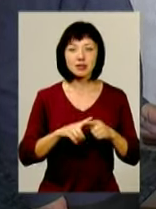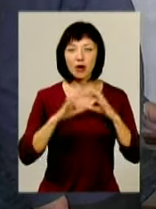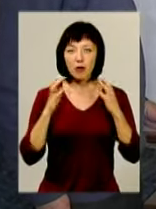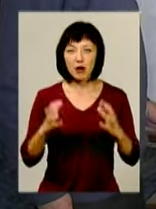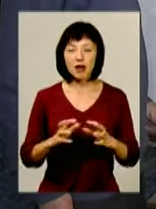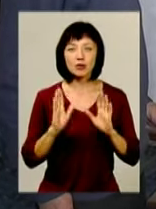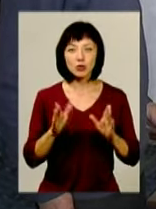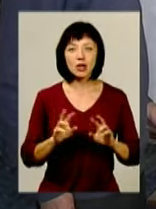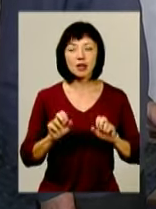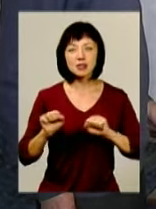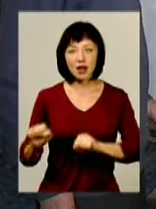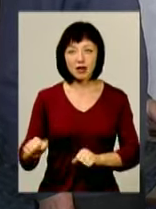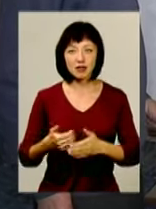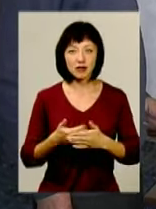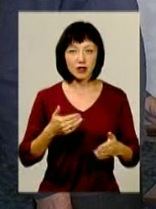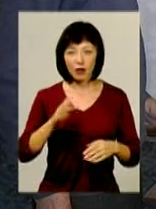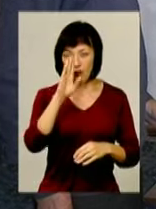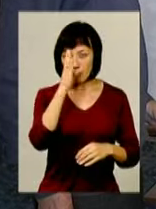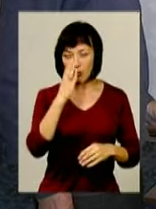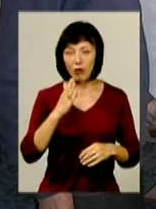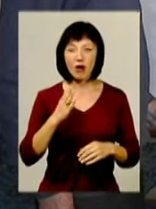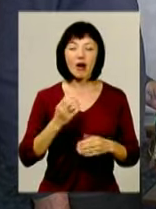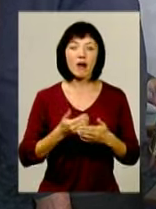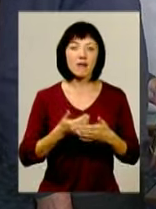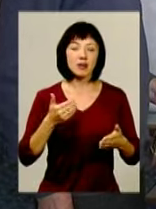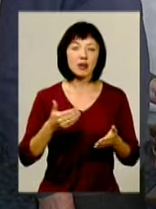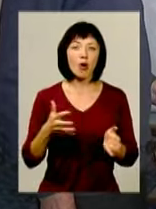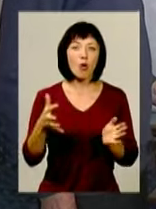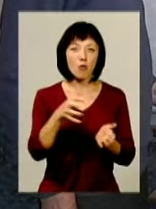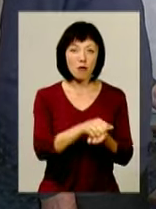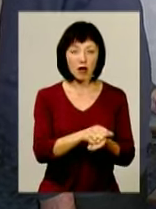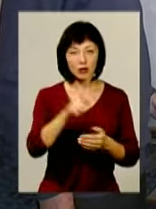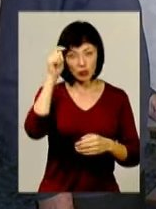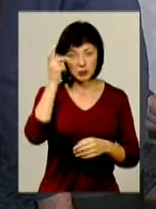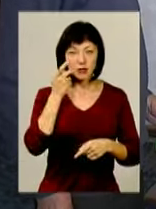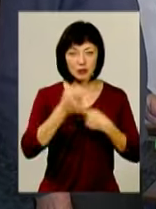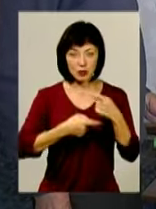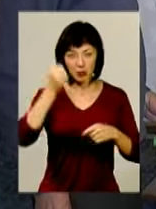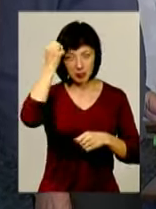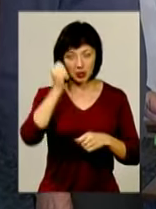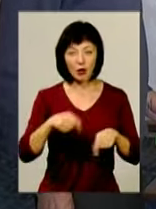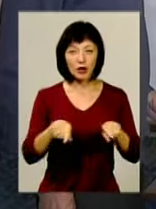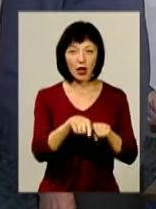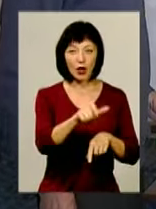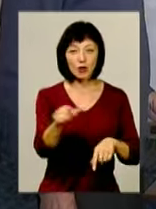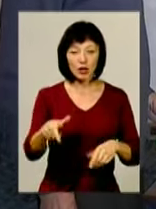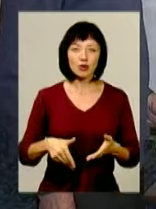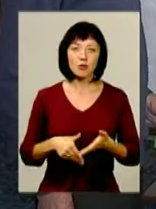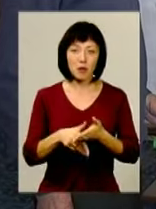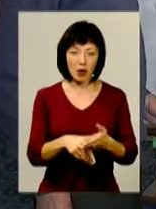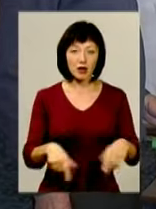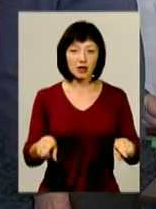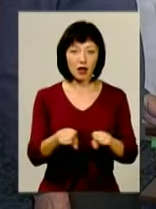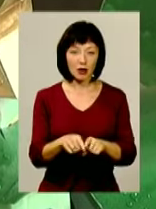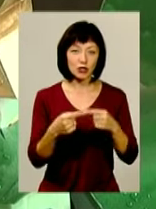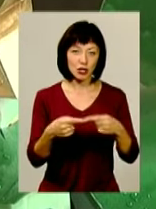захист від ворога, від окупанта. Хлопці завжди пам'ятають про таких людей, які їм допомагають також